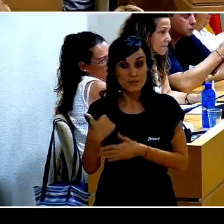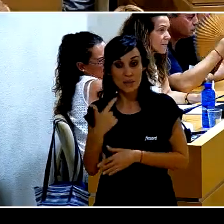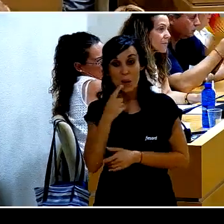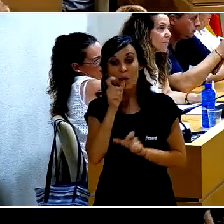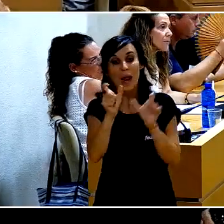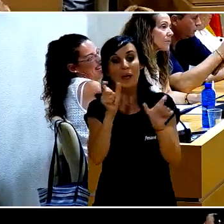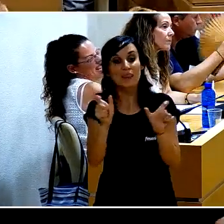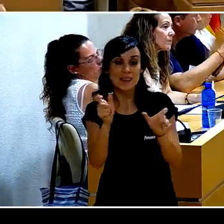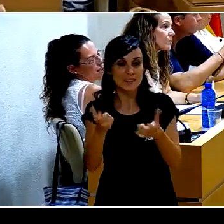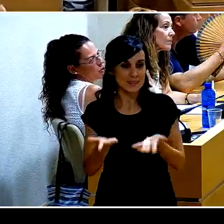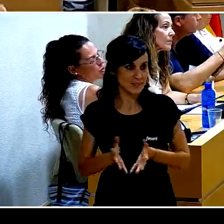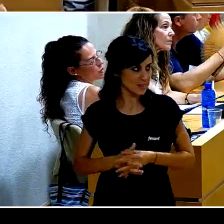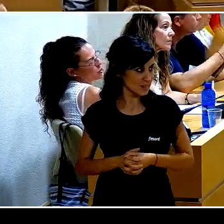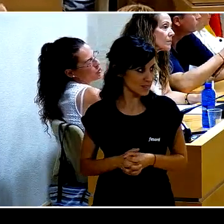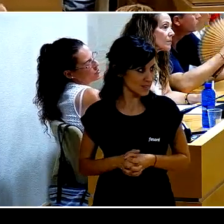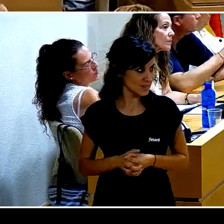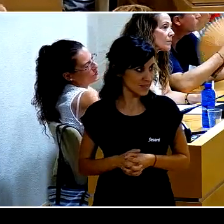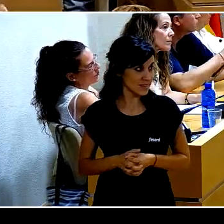Bueno, pues